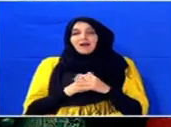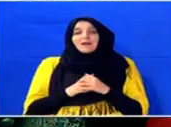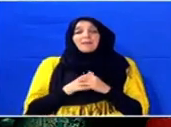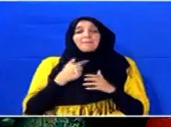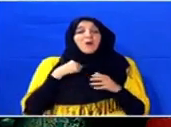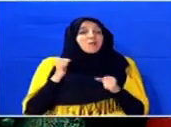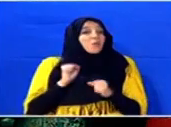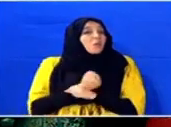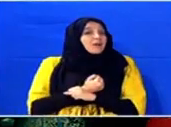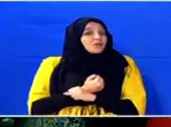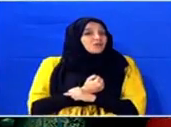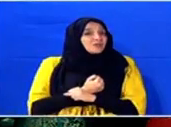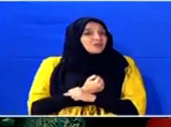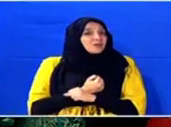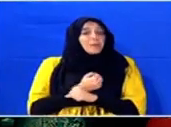التثبيت